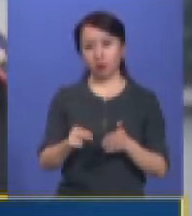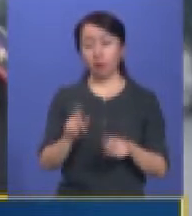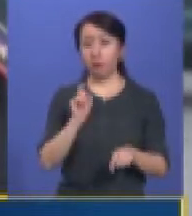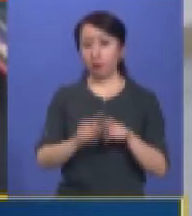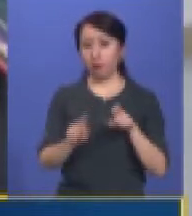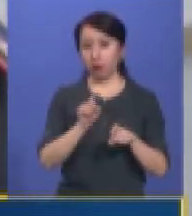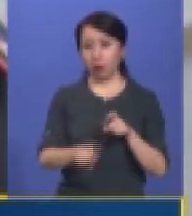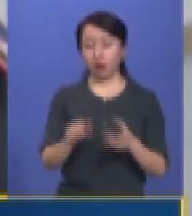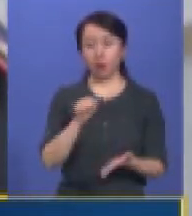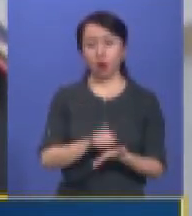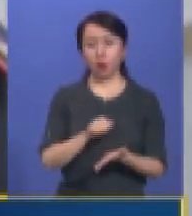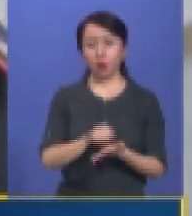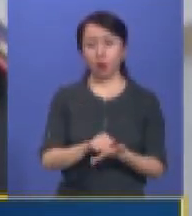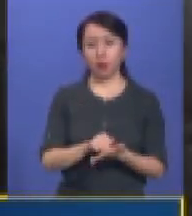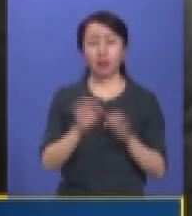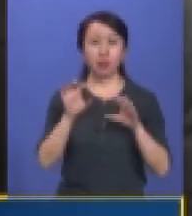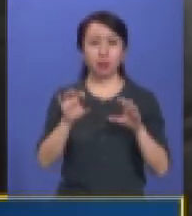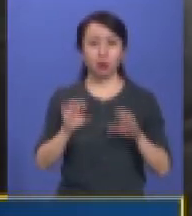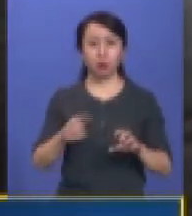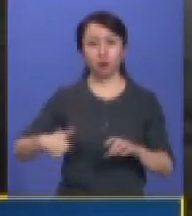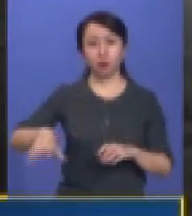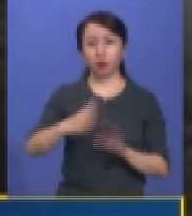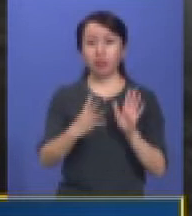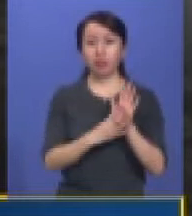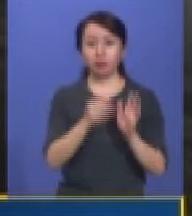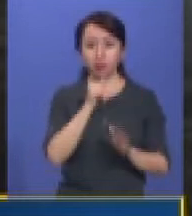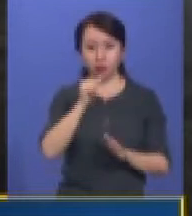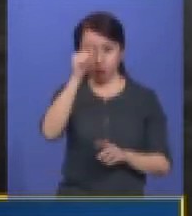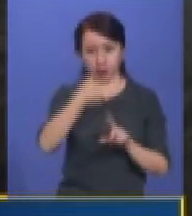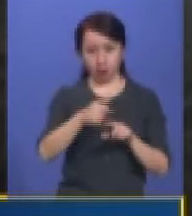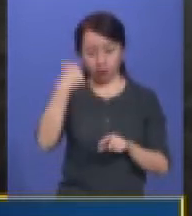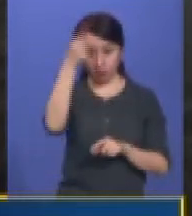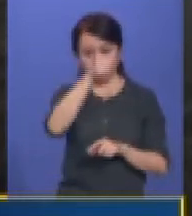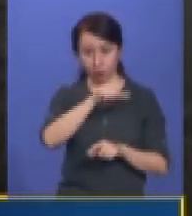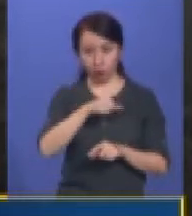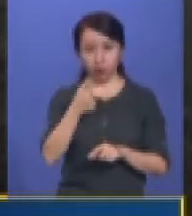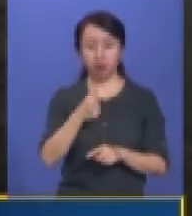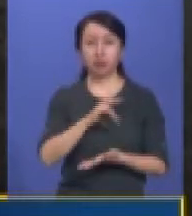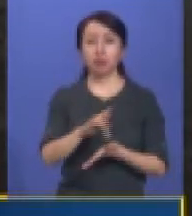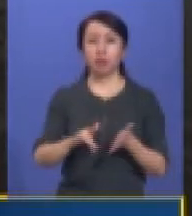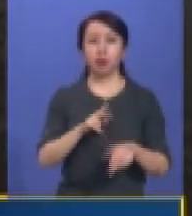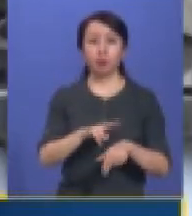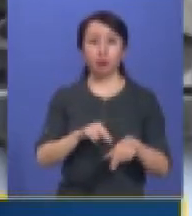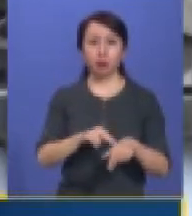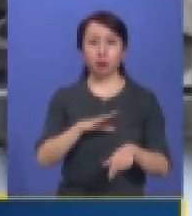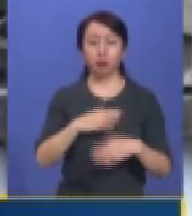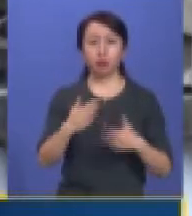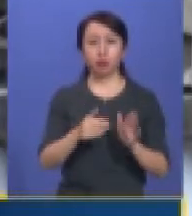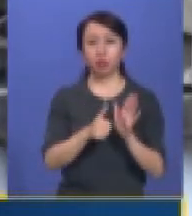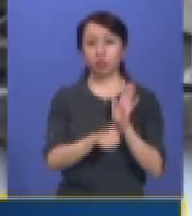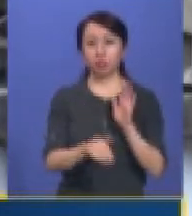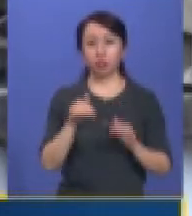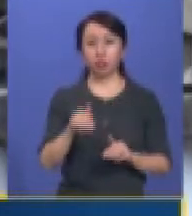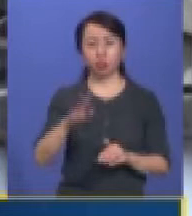документы на законность. В целом за 9 месяцев этого года процессинговым центром полиции было оказано около 60